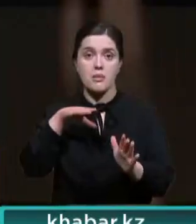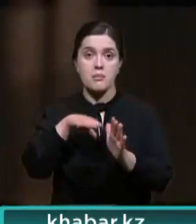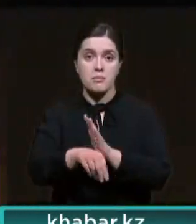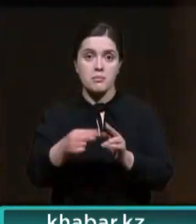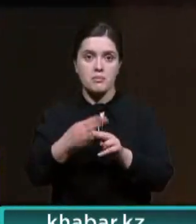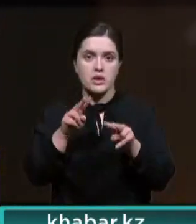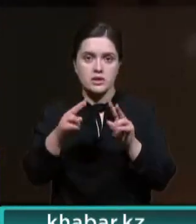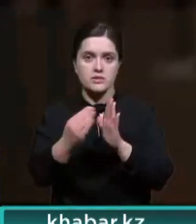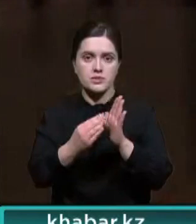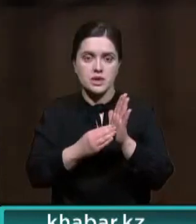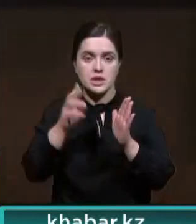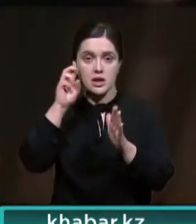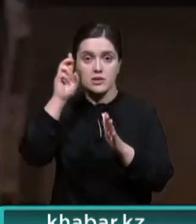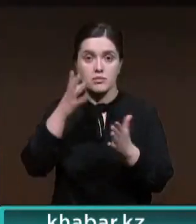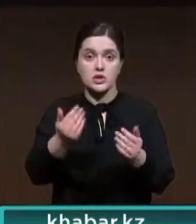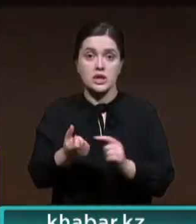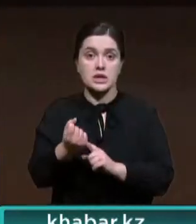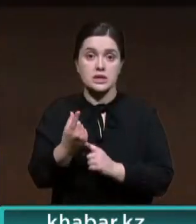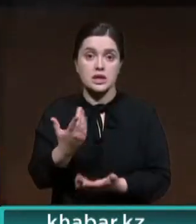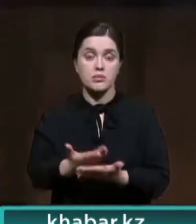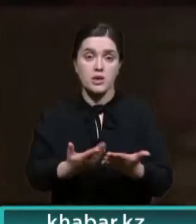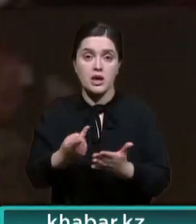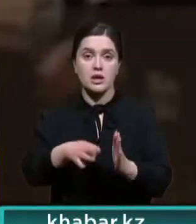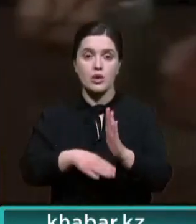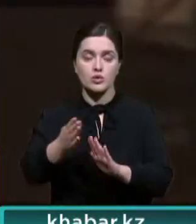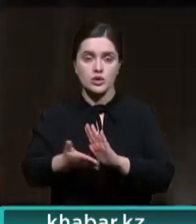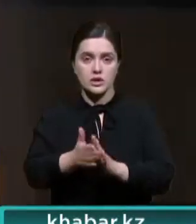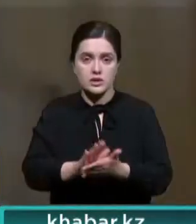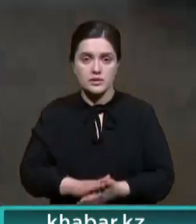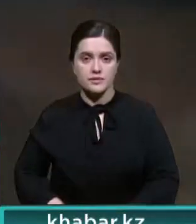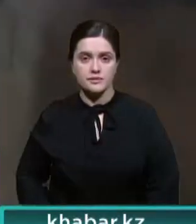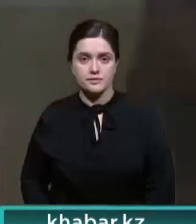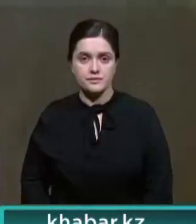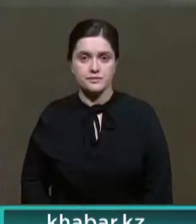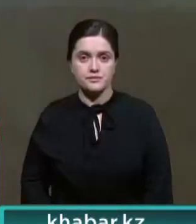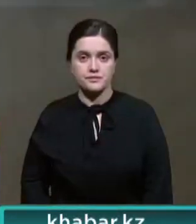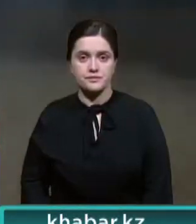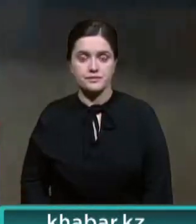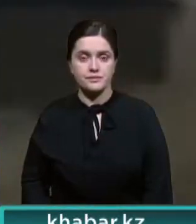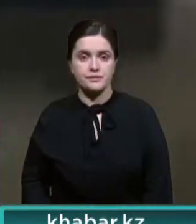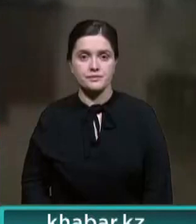в контрольный список стран. Государство получило 11 рекомендаций для улучшения ситуации.